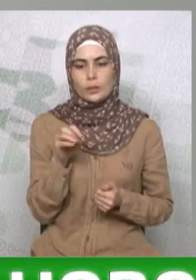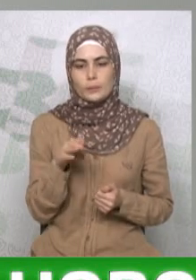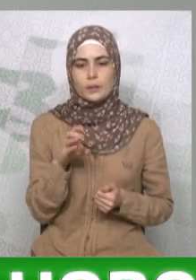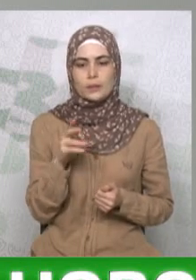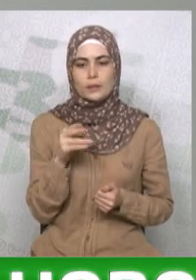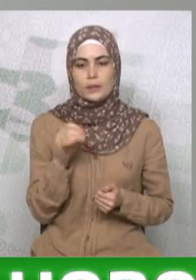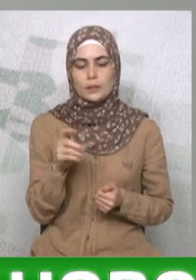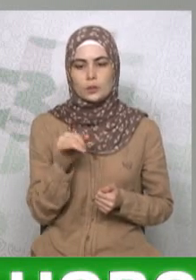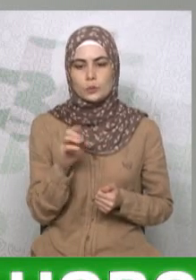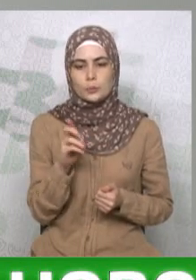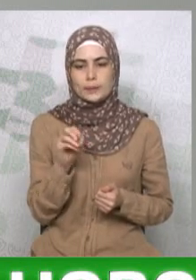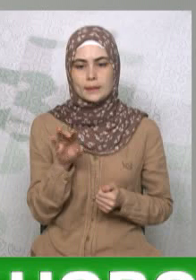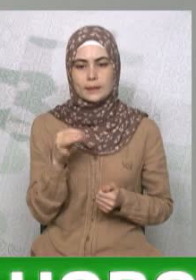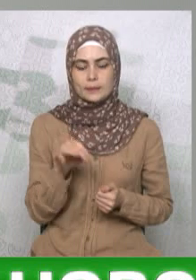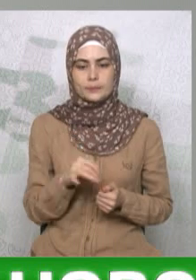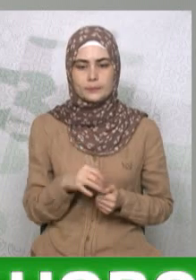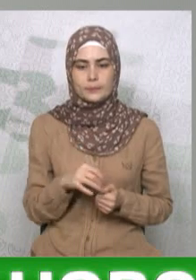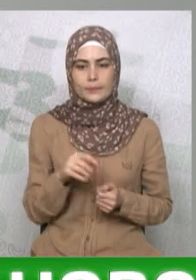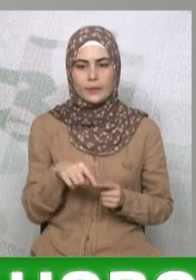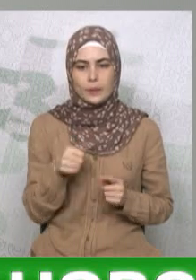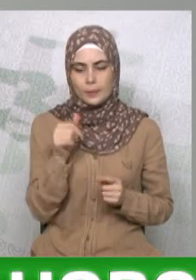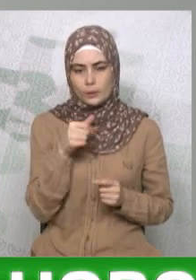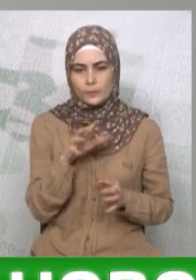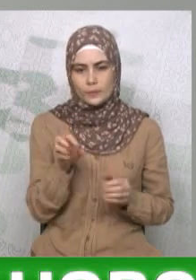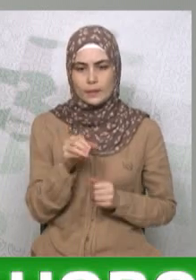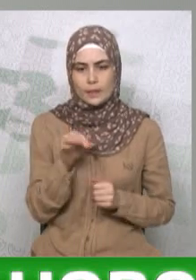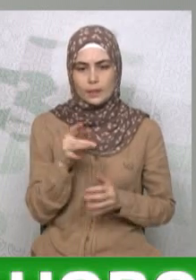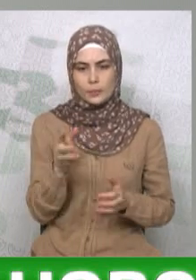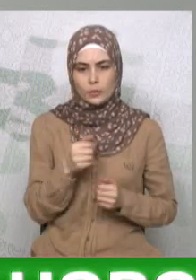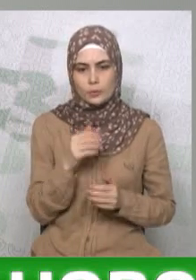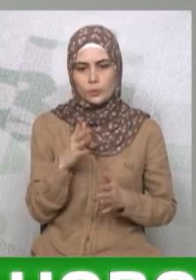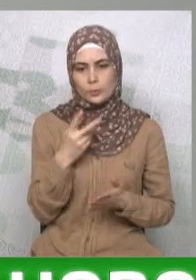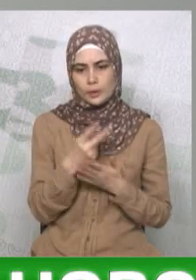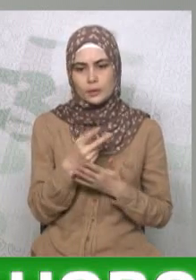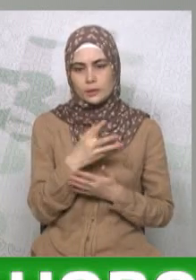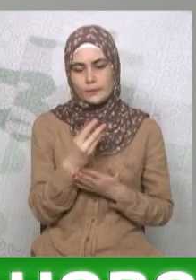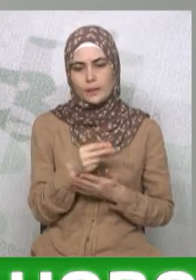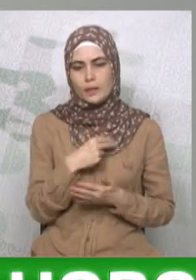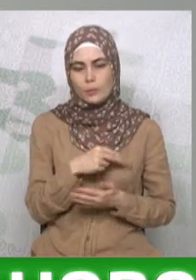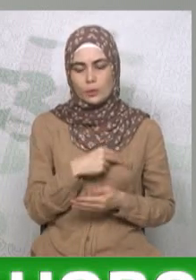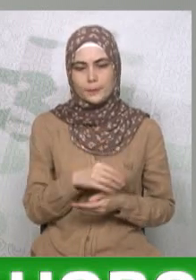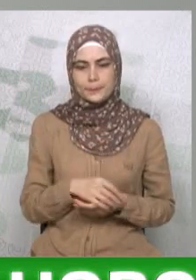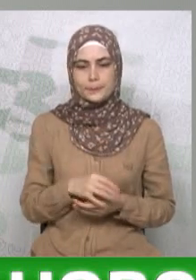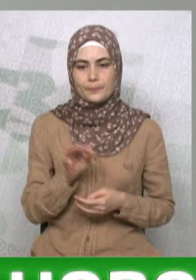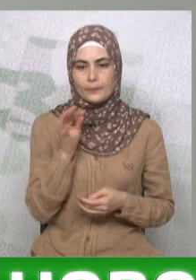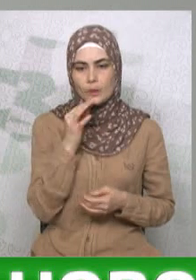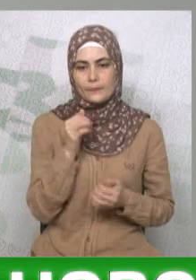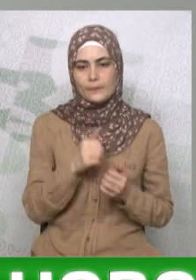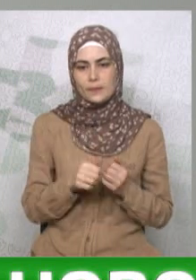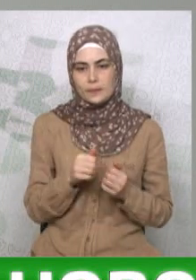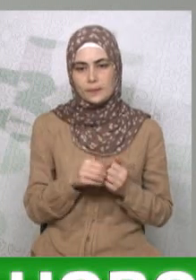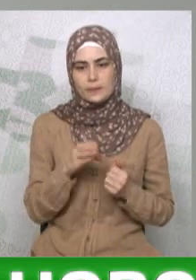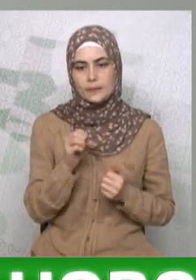для постановок. У нас все театры в этом году это получили. Они нам будут показывать свои работы. Поэтому осень — это у нас всегда